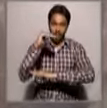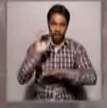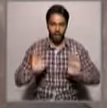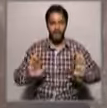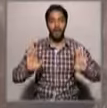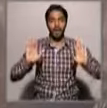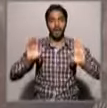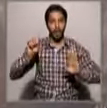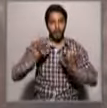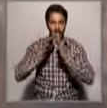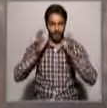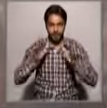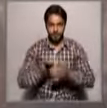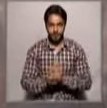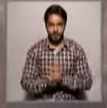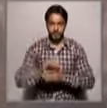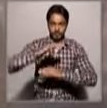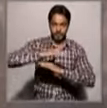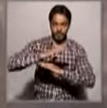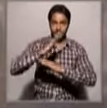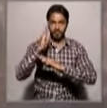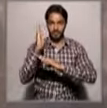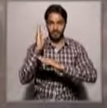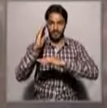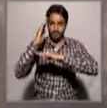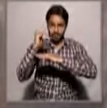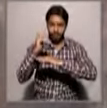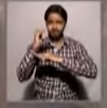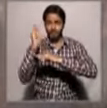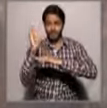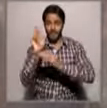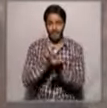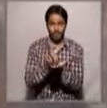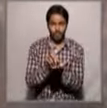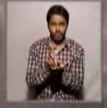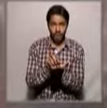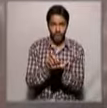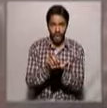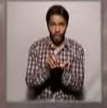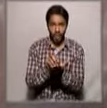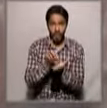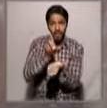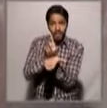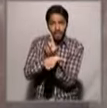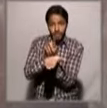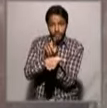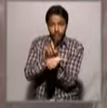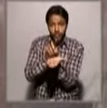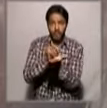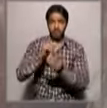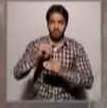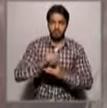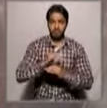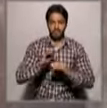وعند القيام من الركوع وعند القيام من التشهد الأول إلى الركعة الثالثة هذه المواطن التي يكبر فيها